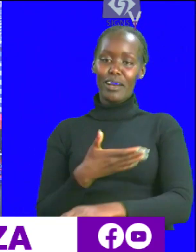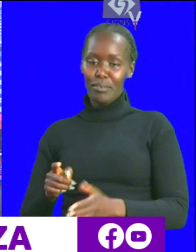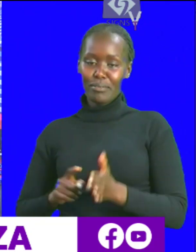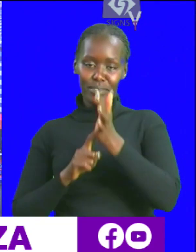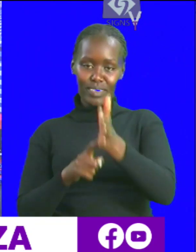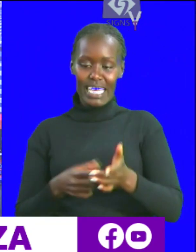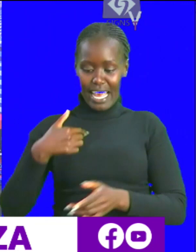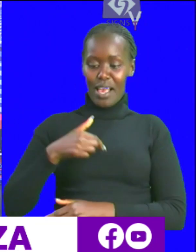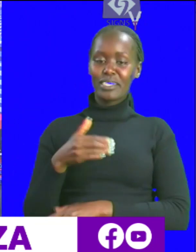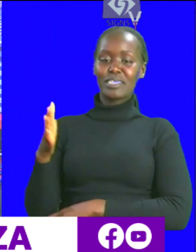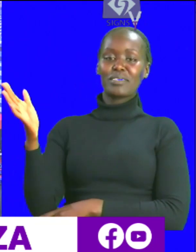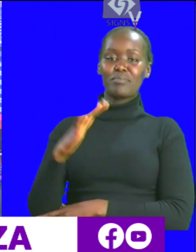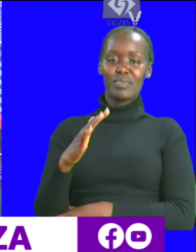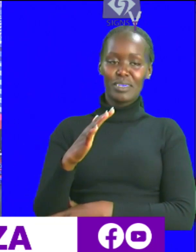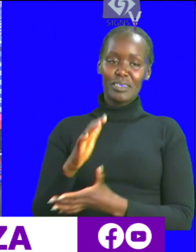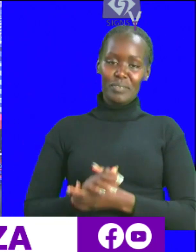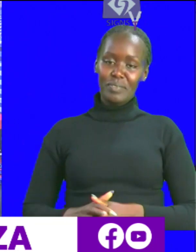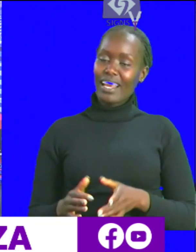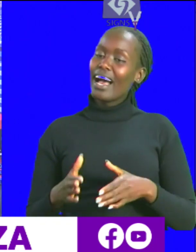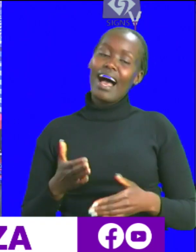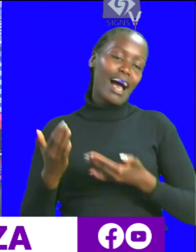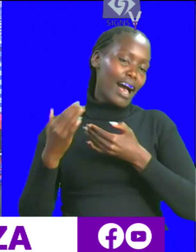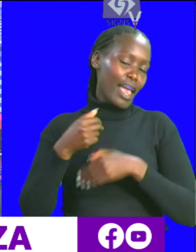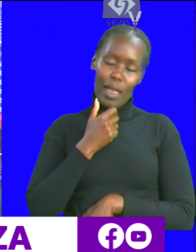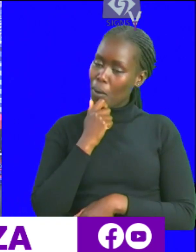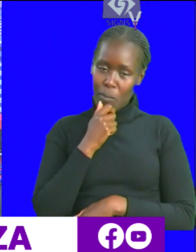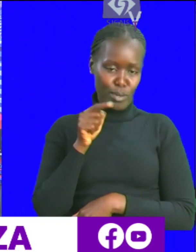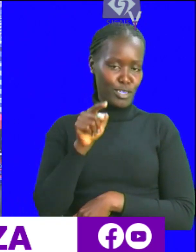Awe, dize Nebukadineza alichapa miaka yake sijui ngapi.